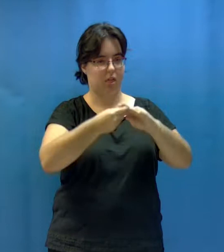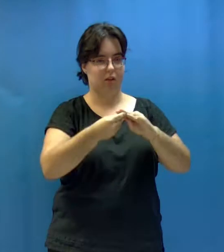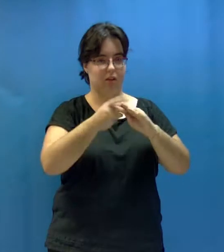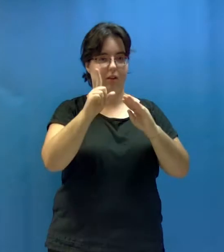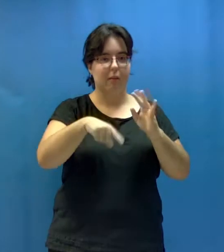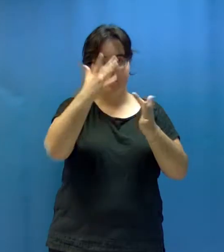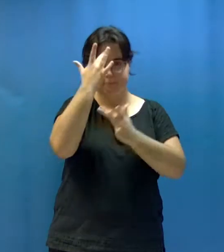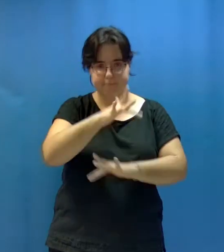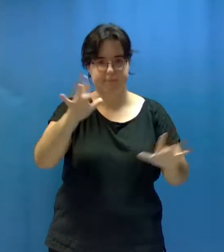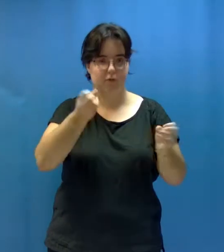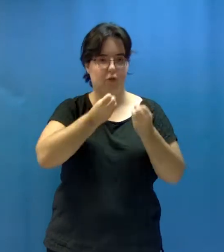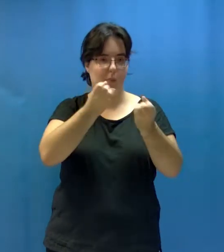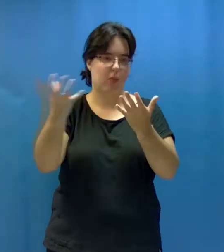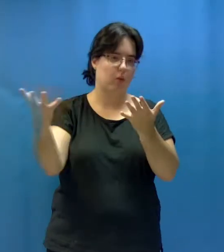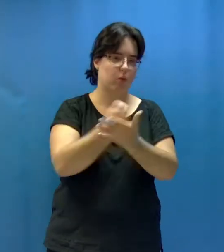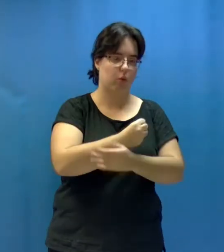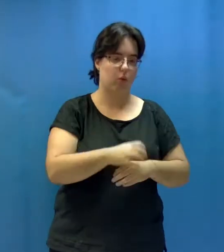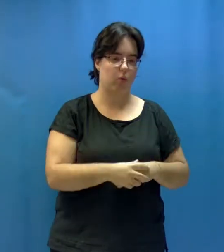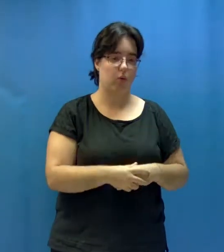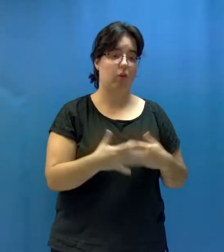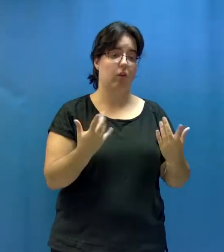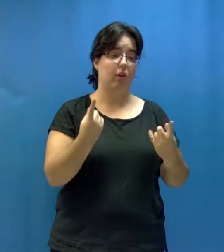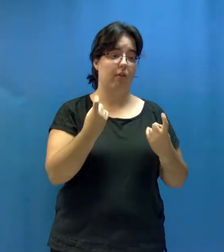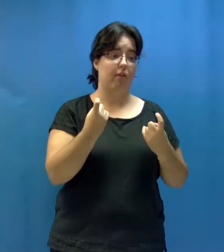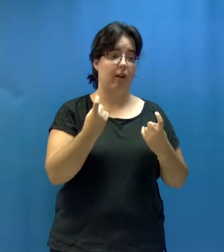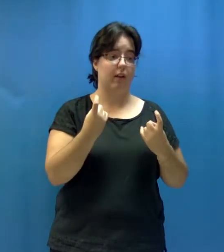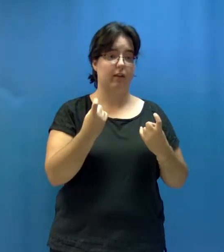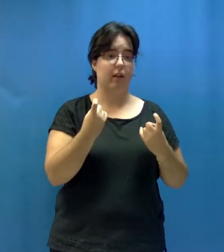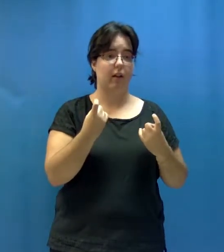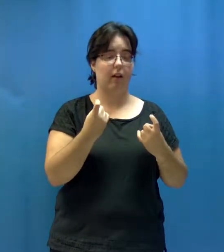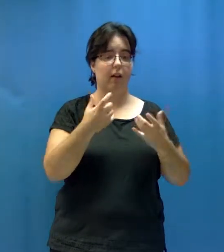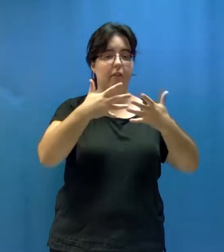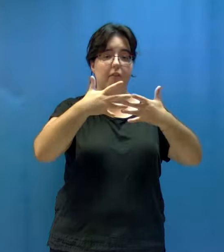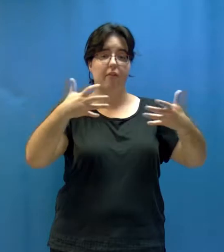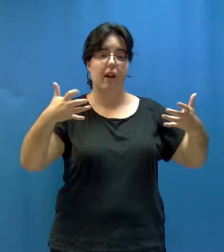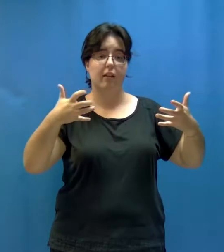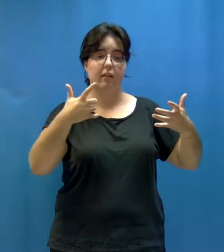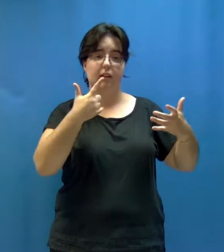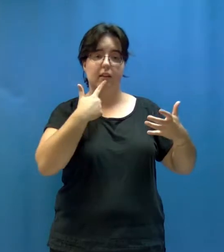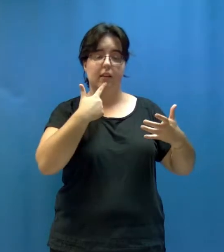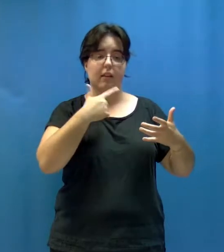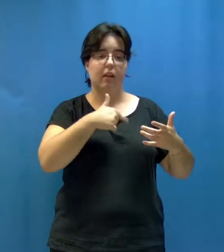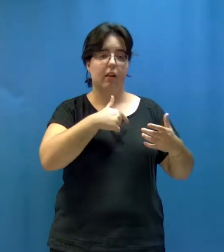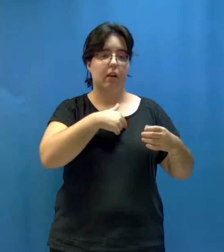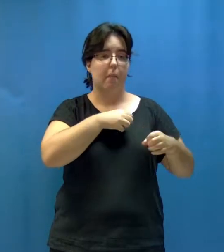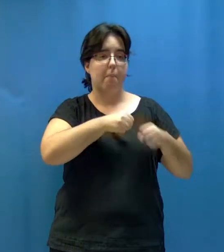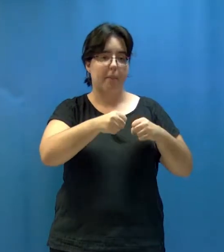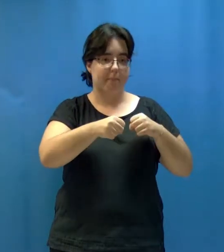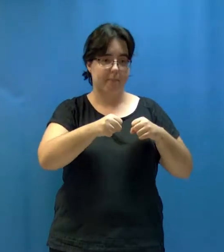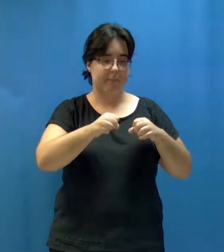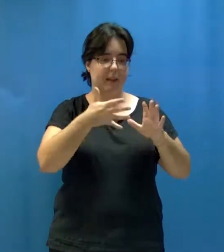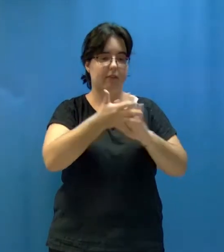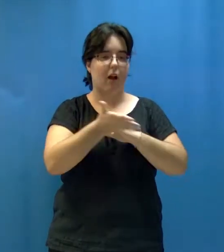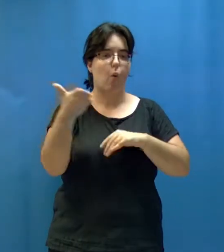tota la informació. Hem d'aconseguir que canviï aquesta fatídica frase que diu que la parada cardíaca és la primera causa de mort al nostre